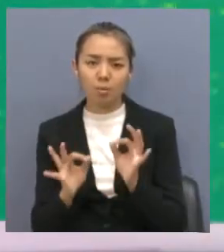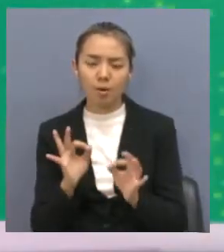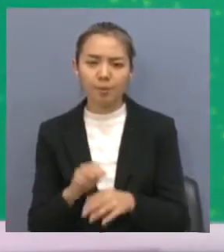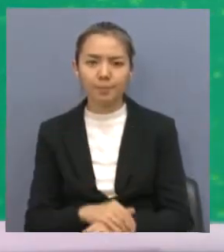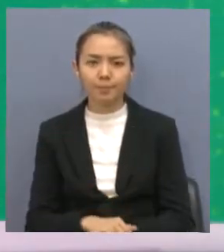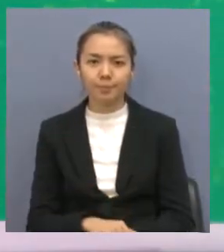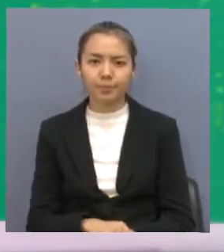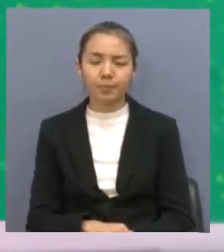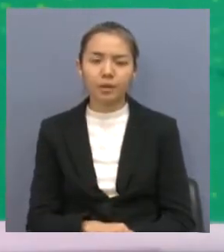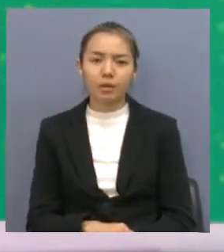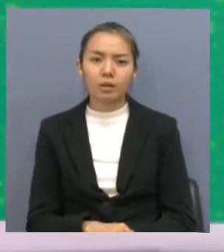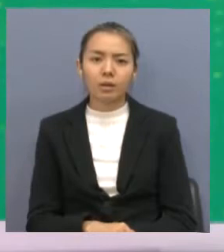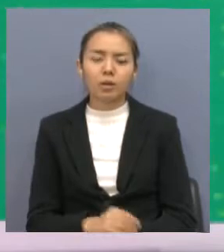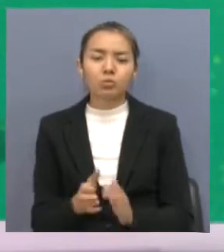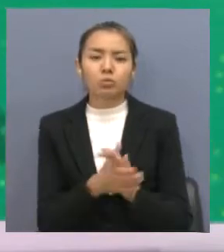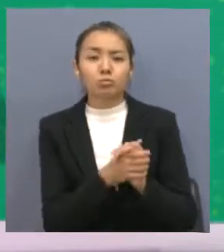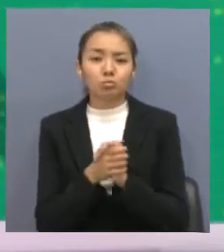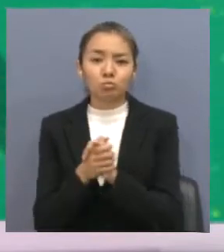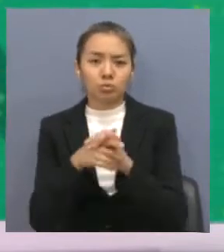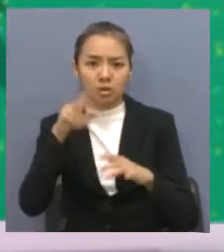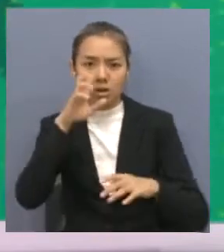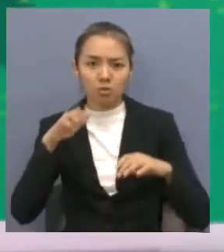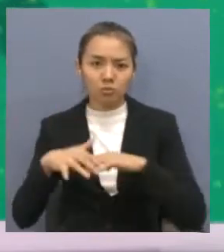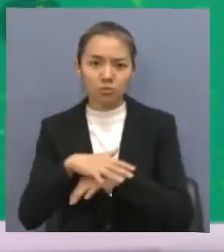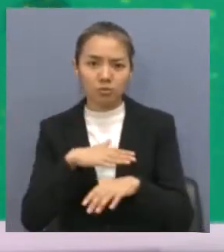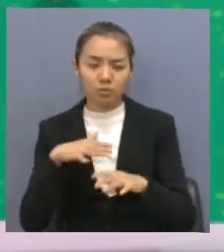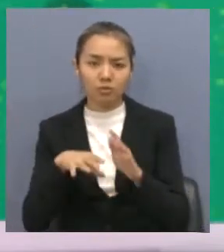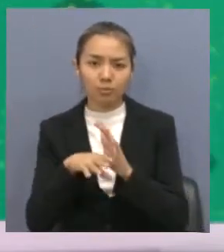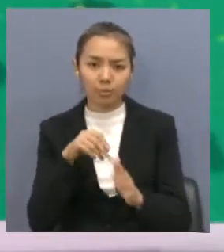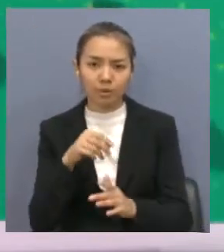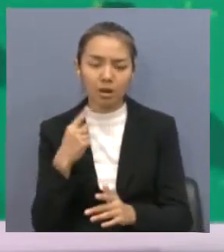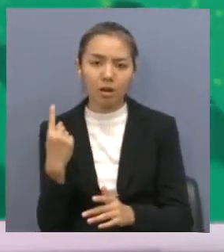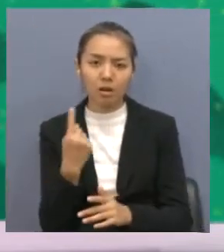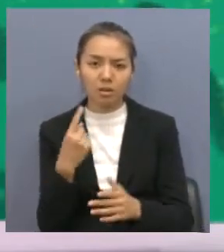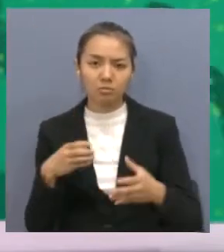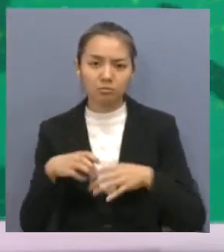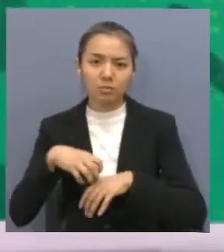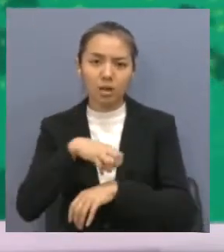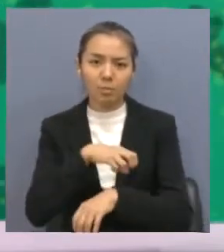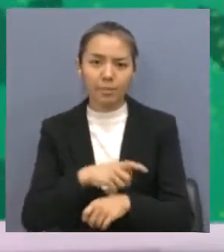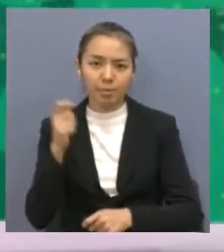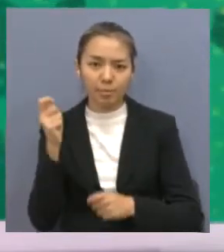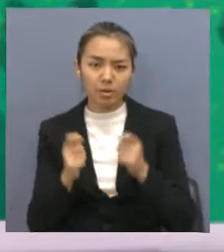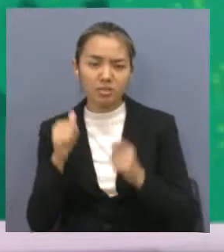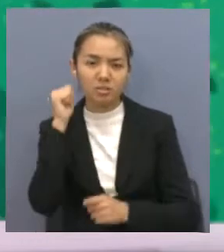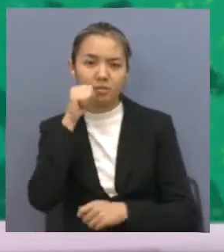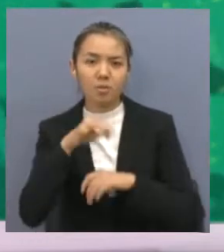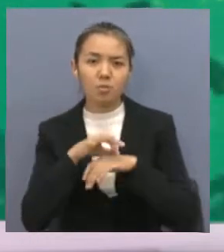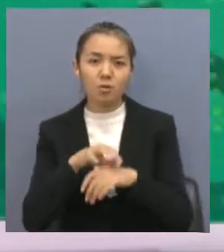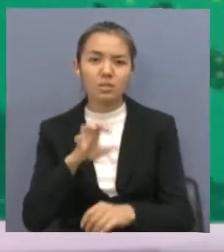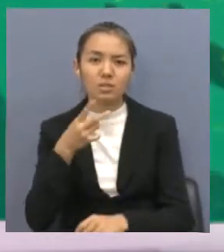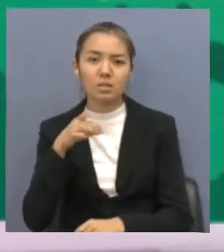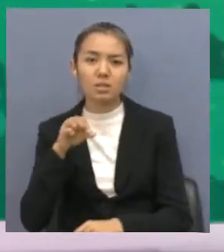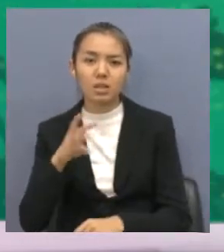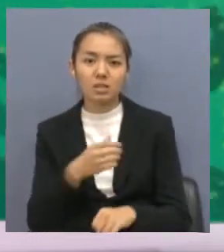Түркі тілдес мемлекеттердің ынтымақтастық кеңесінің байқаушылары орталық сайлау комиссиясында болып, ертең өтетін сенат